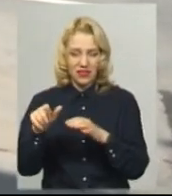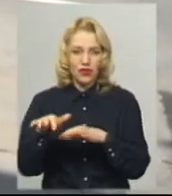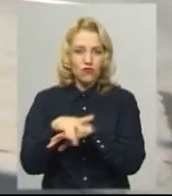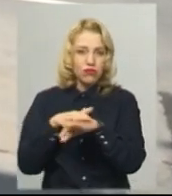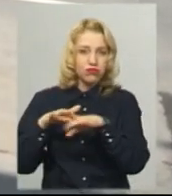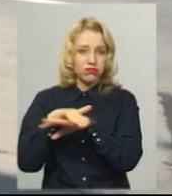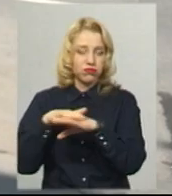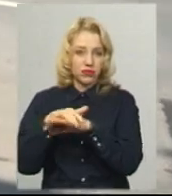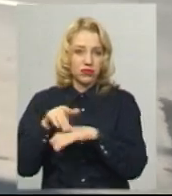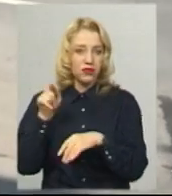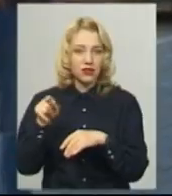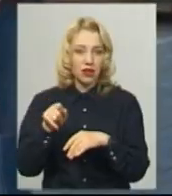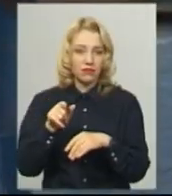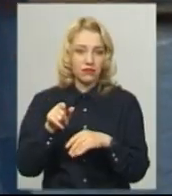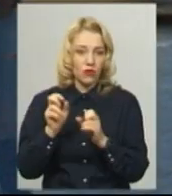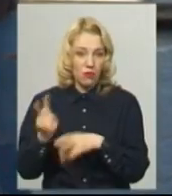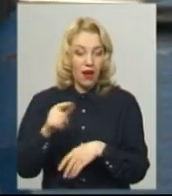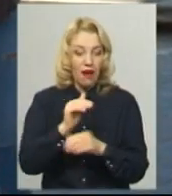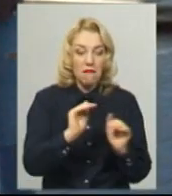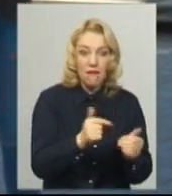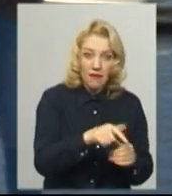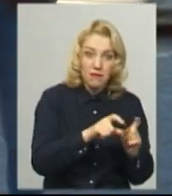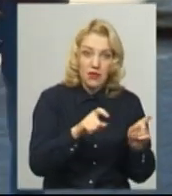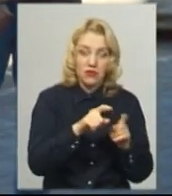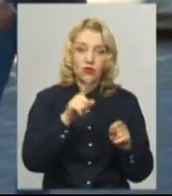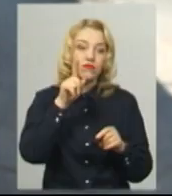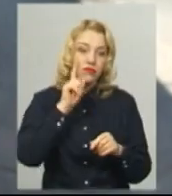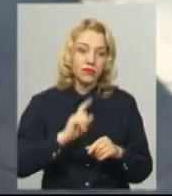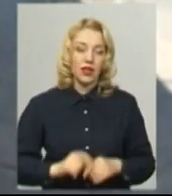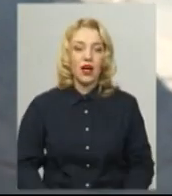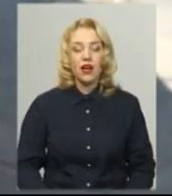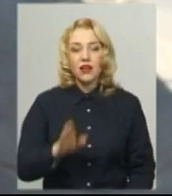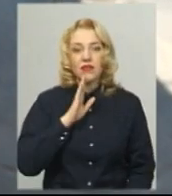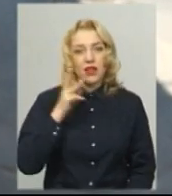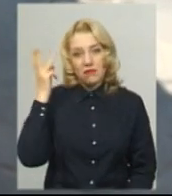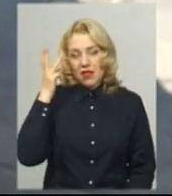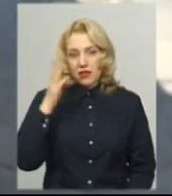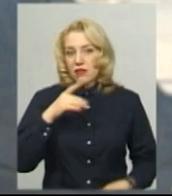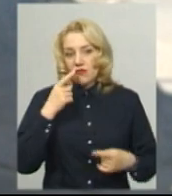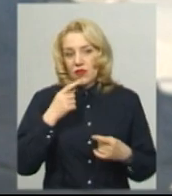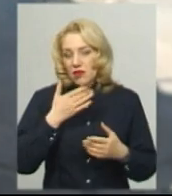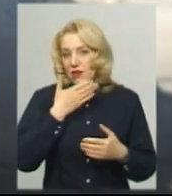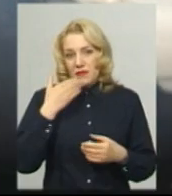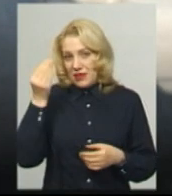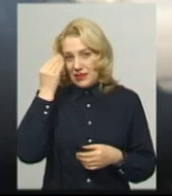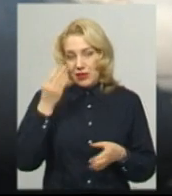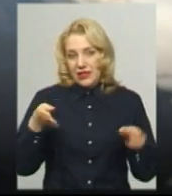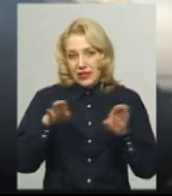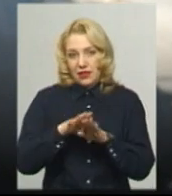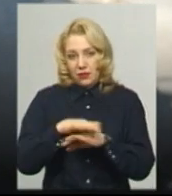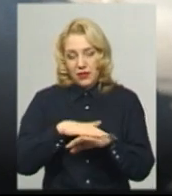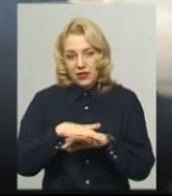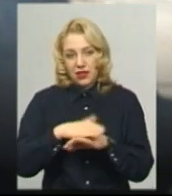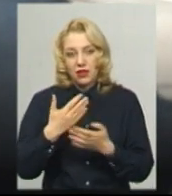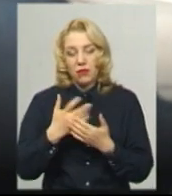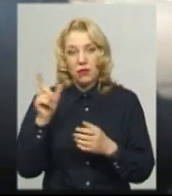такої застороженості, як на маленьких. Хмельничанка Юлія Ярова не вбачає сенсу в закритті ринків. Я гадаю, що потрібно. Ну, як